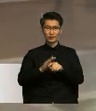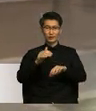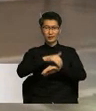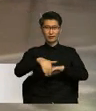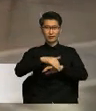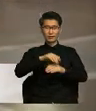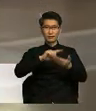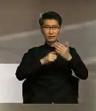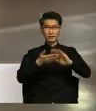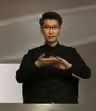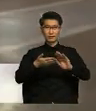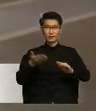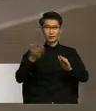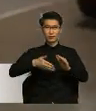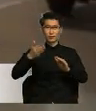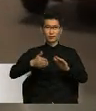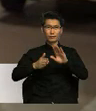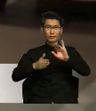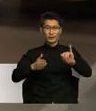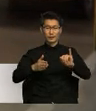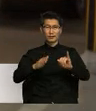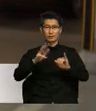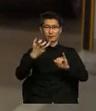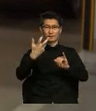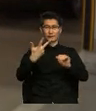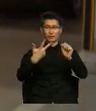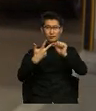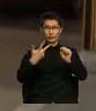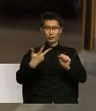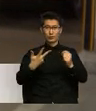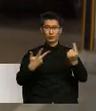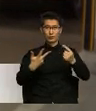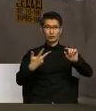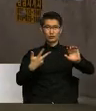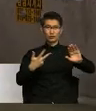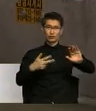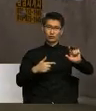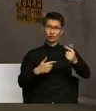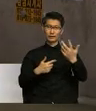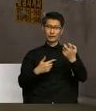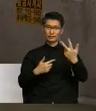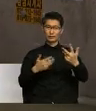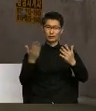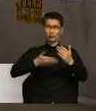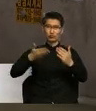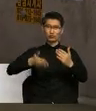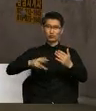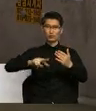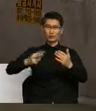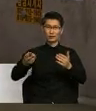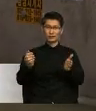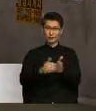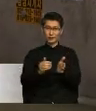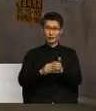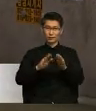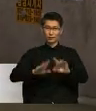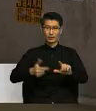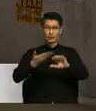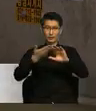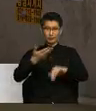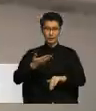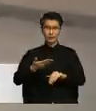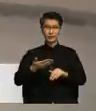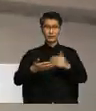밝혔습니다. 공공부문 비정규직의 87%인 1,687명을 정규직으로 전환했고, 올해